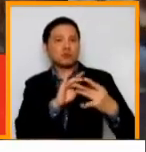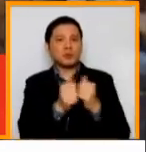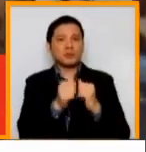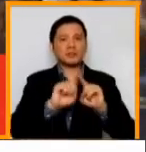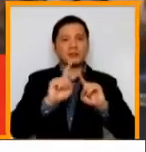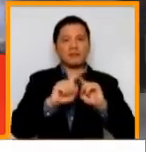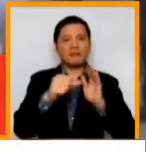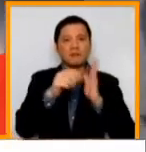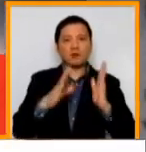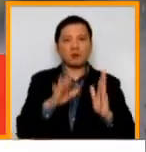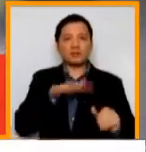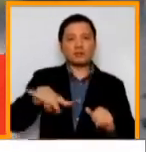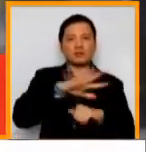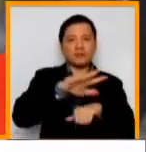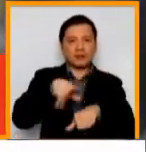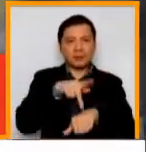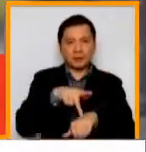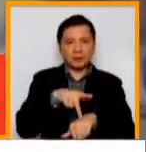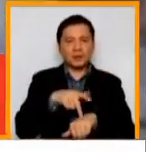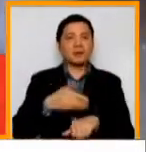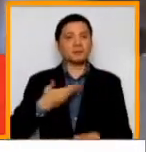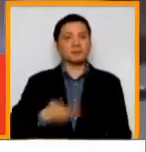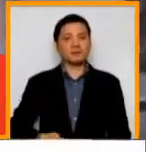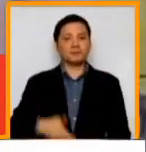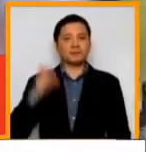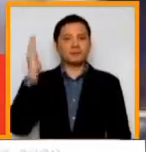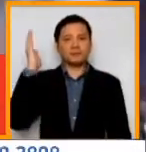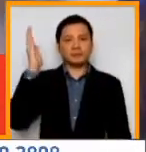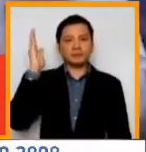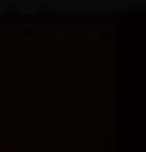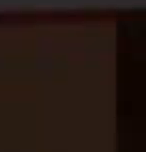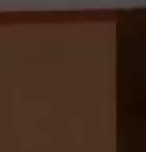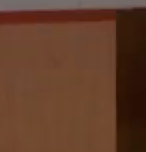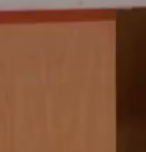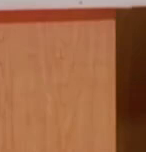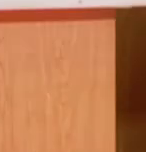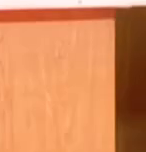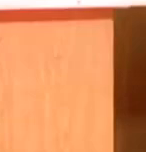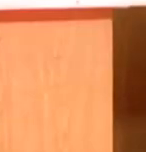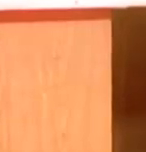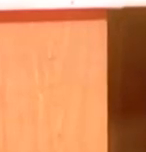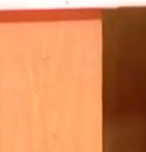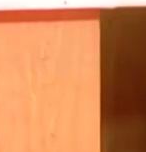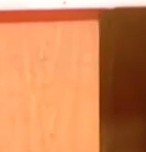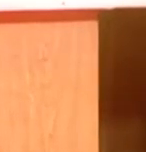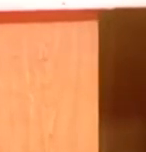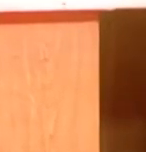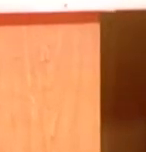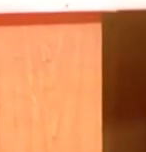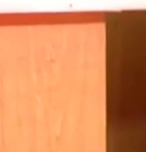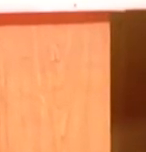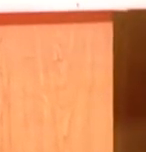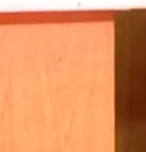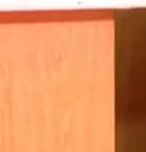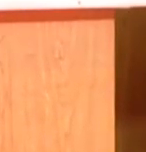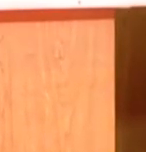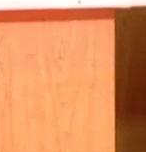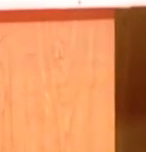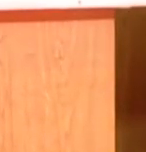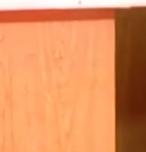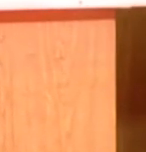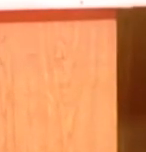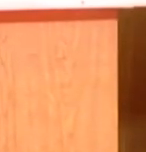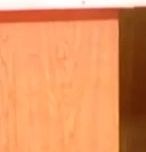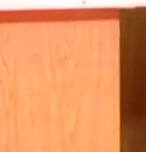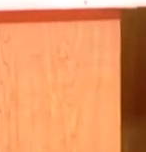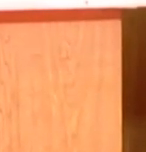ng bansa. Para sa unang balita, Cedric Castillo reporting. Igan, mauna ka sa mga balita. Panoorin ang unang balita